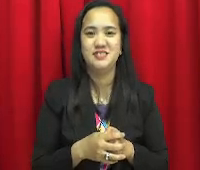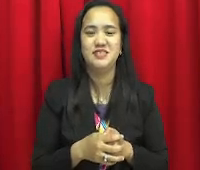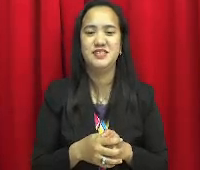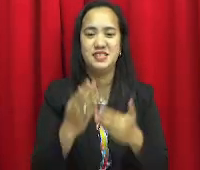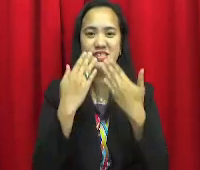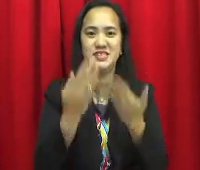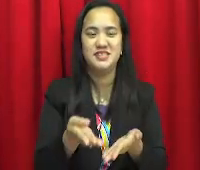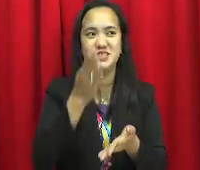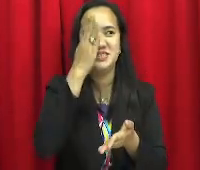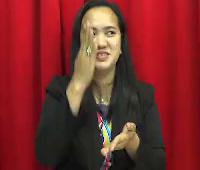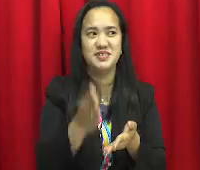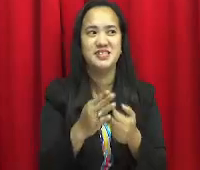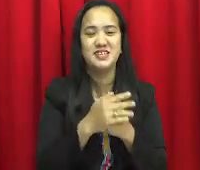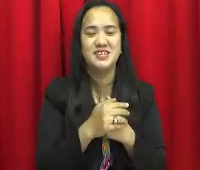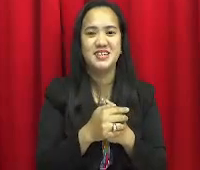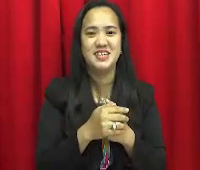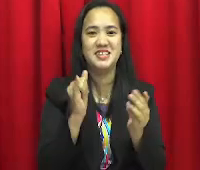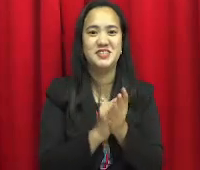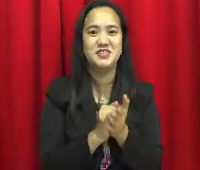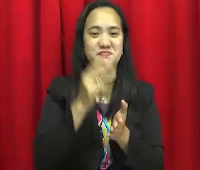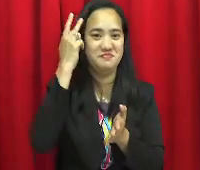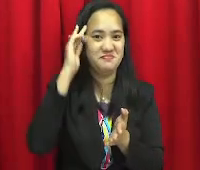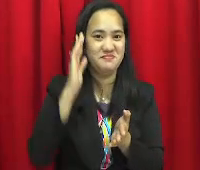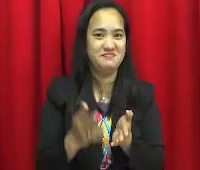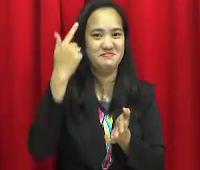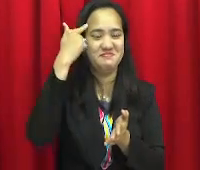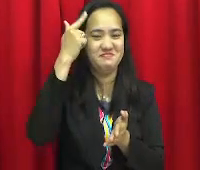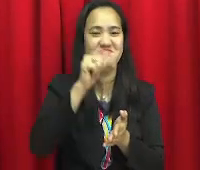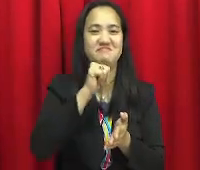magpasalamat kayo na hindi ako ang Diyos.